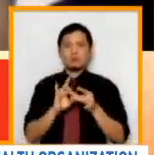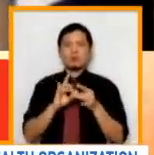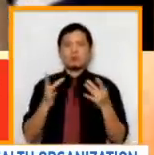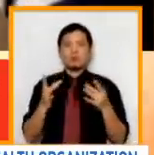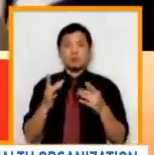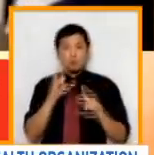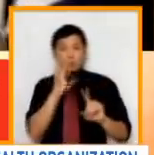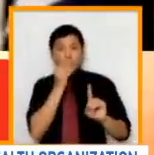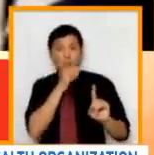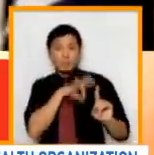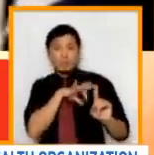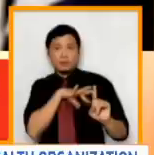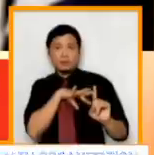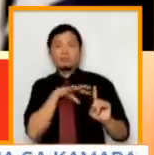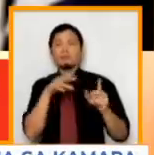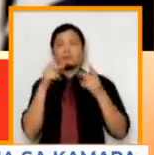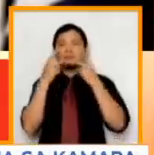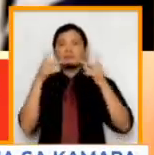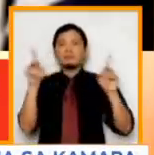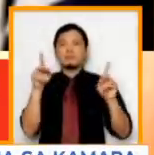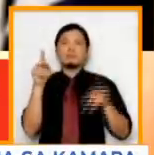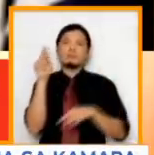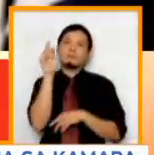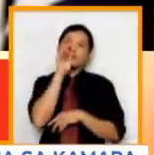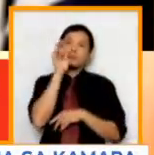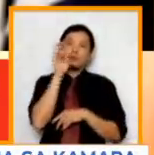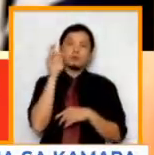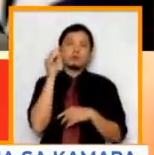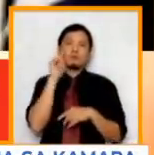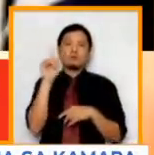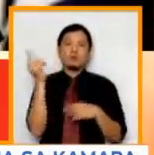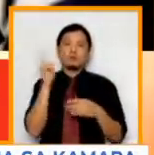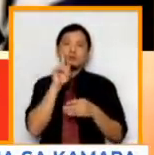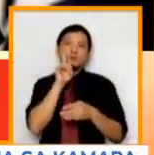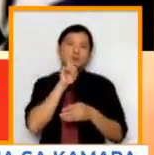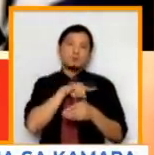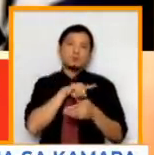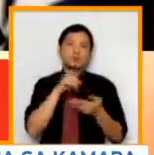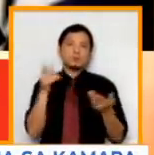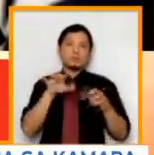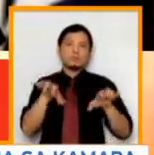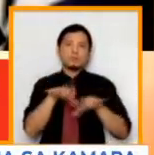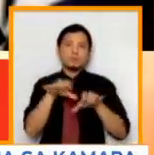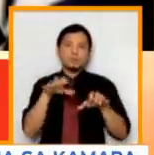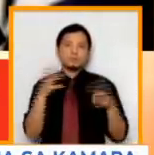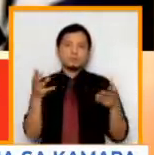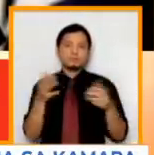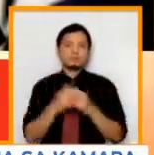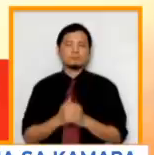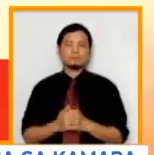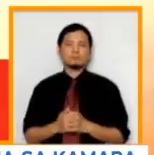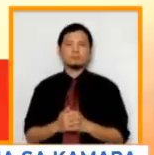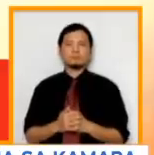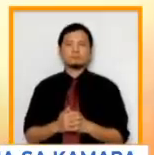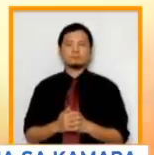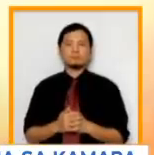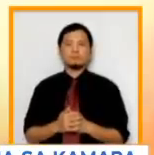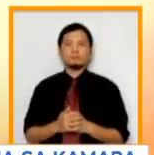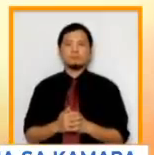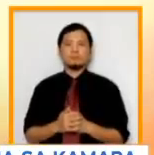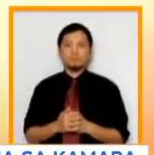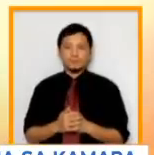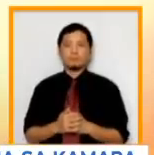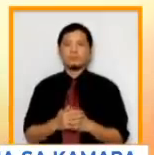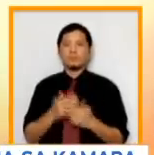ay kayong mga taong bayan sa pagiging mas epektibo namin pagtatrabaho laban sa mga kriminalidad. Maraming salamat, PNP Chief General